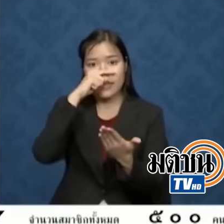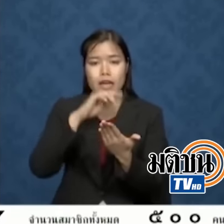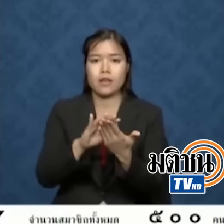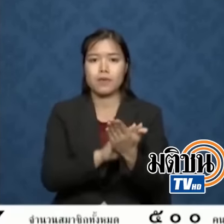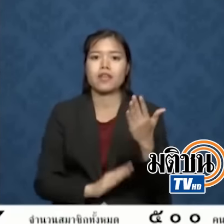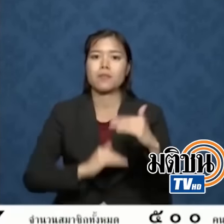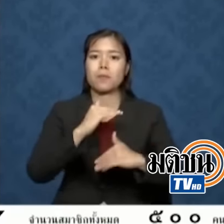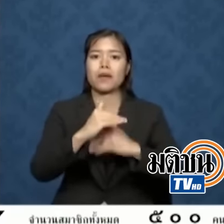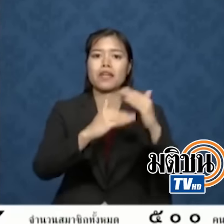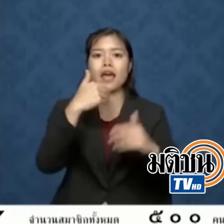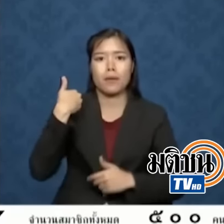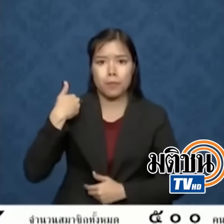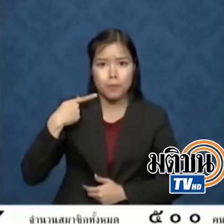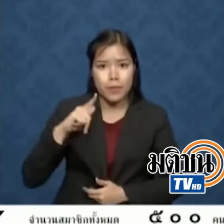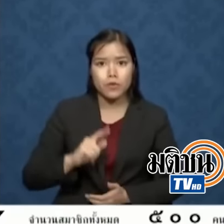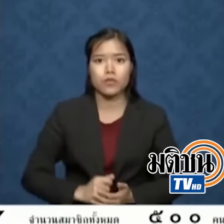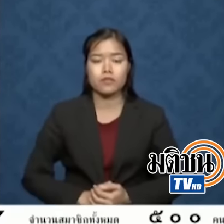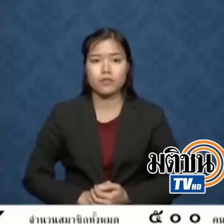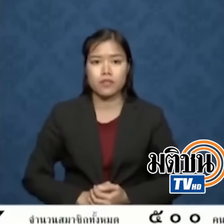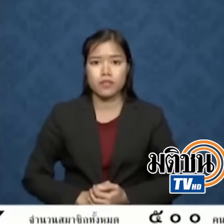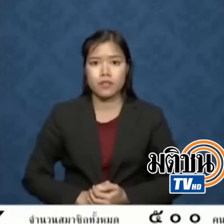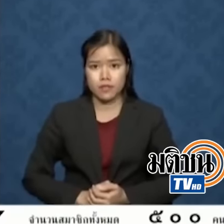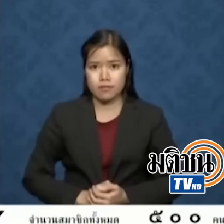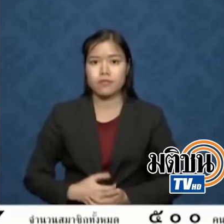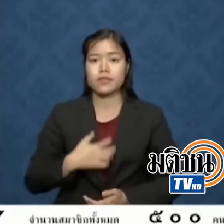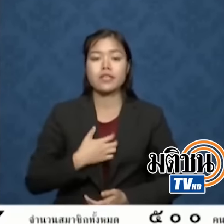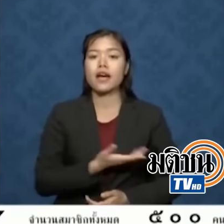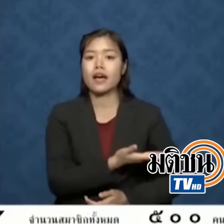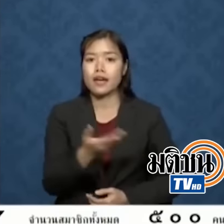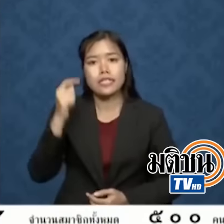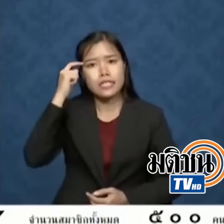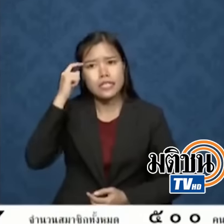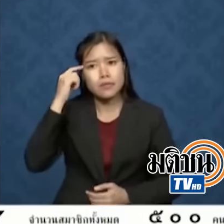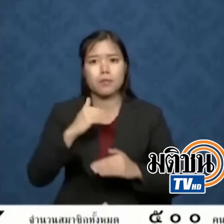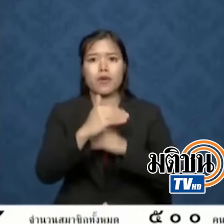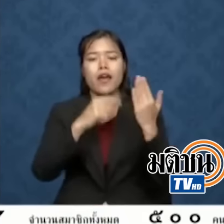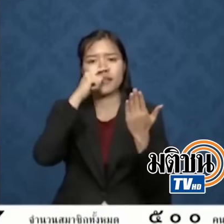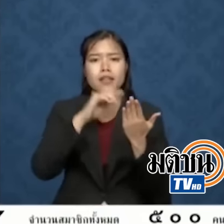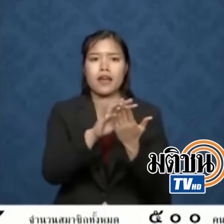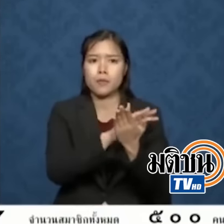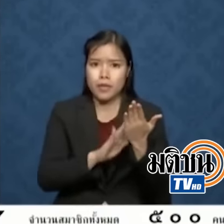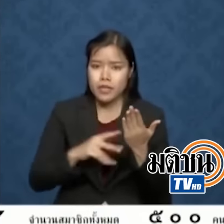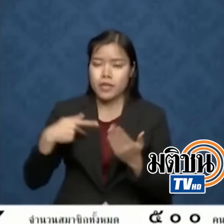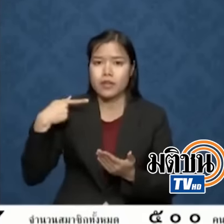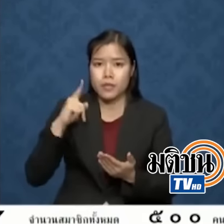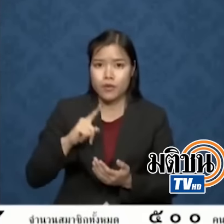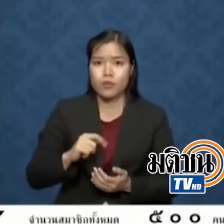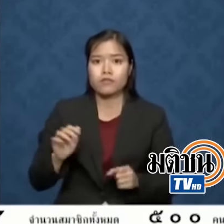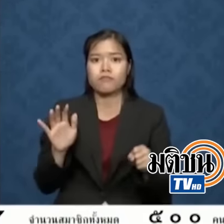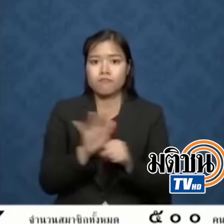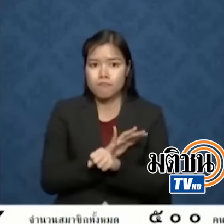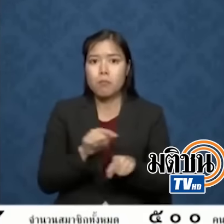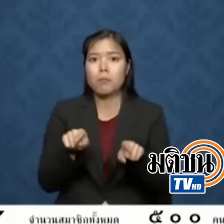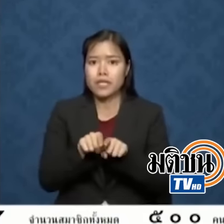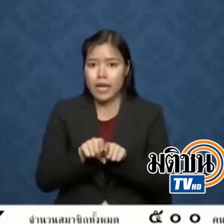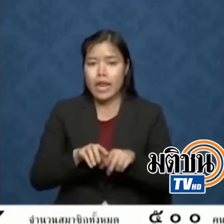ชน์เพราะต้องยืนยันนะครับว่าพวกเราก็อยากเห็นท่านบริหารราชการแผ่นดินให้เกิดประโยชน์ไม่ใช่เ